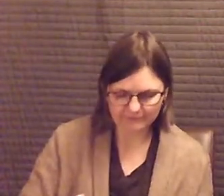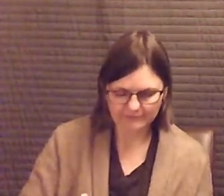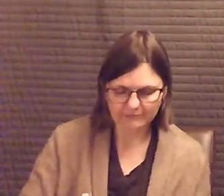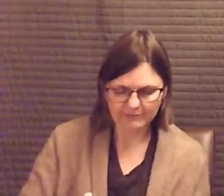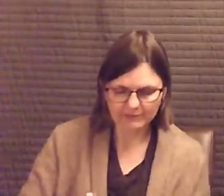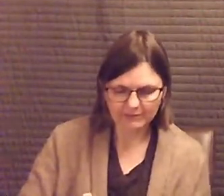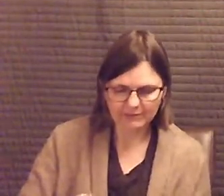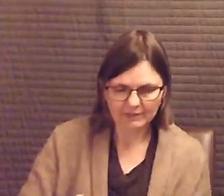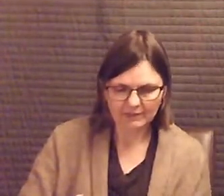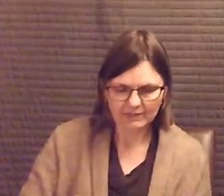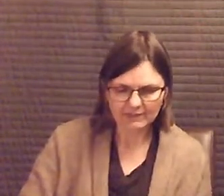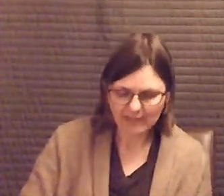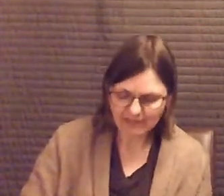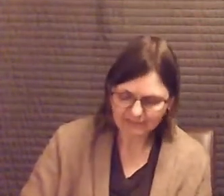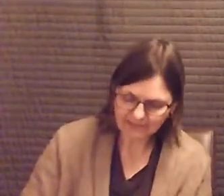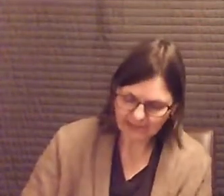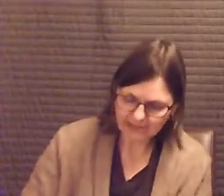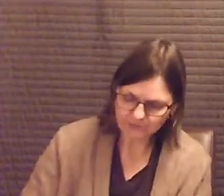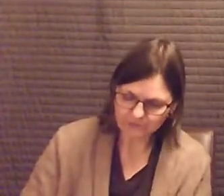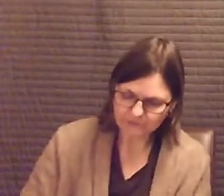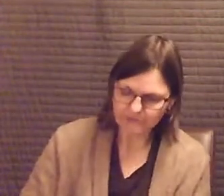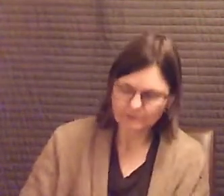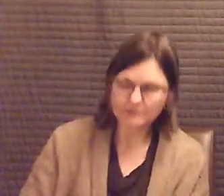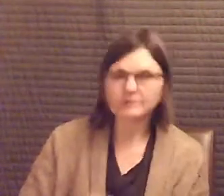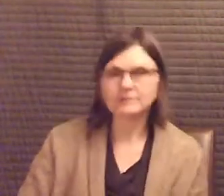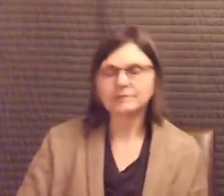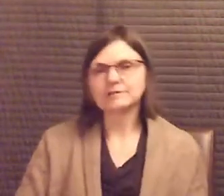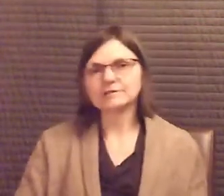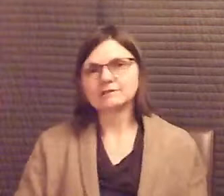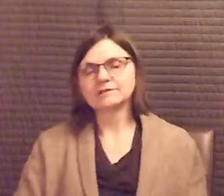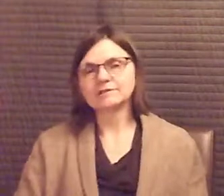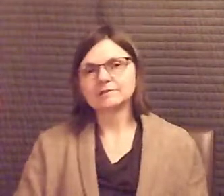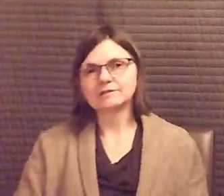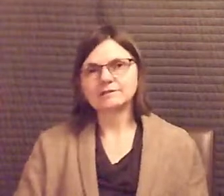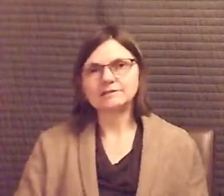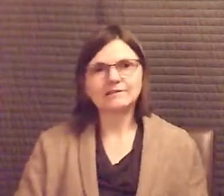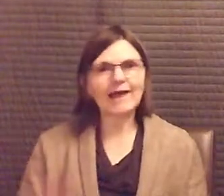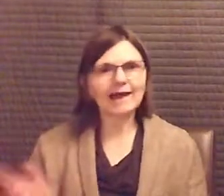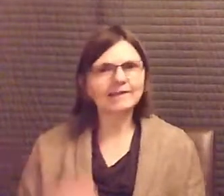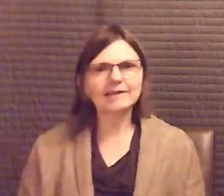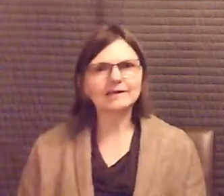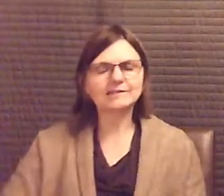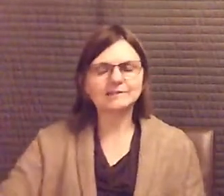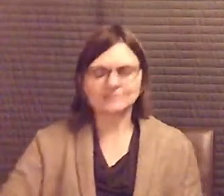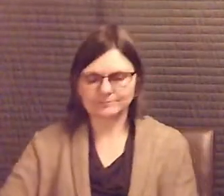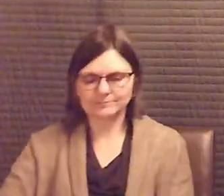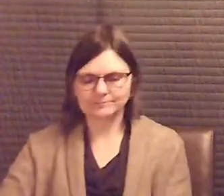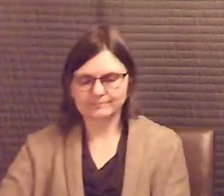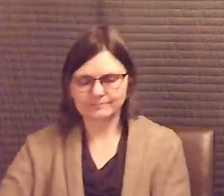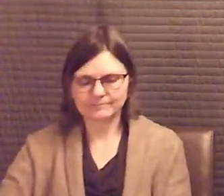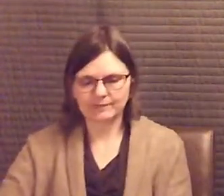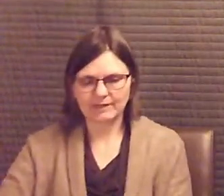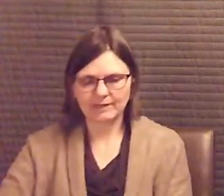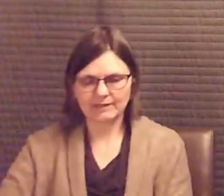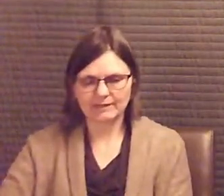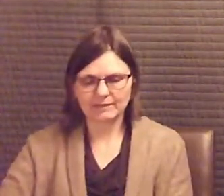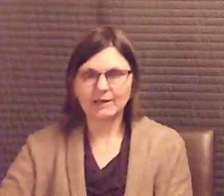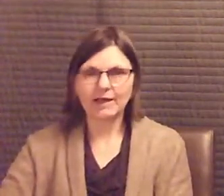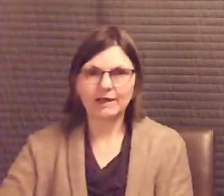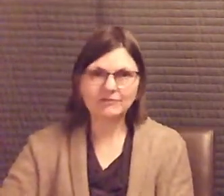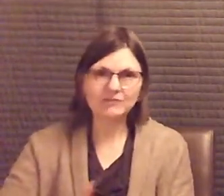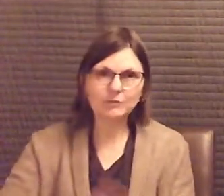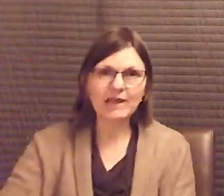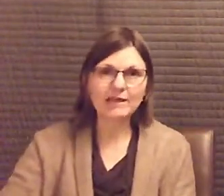mijn dsw die 90 jaar oud server or four years jaar degen die hier was weer omdat